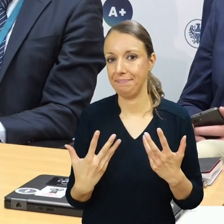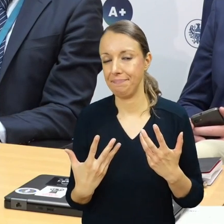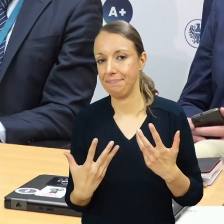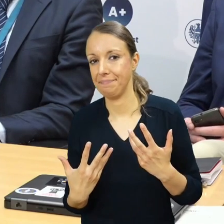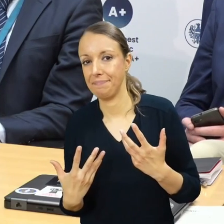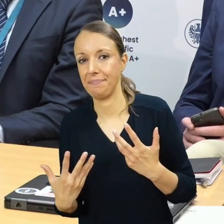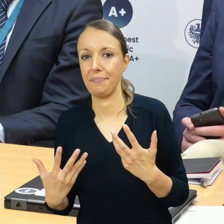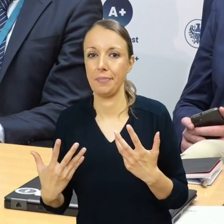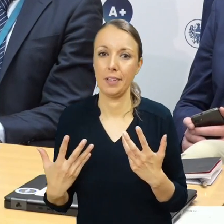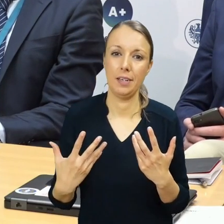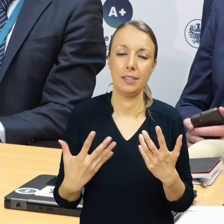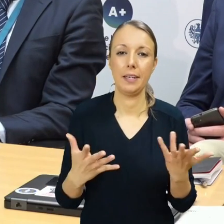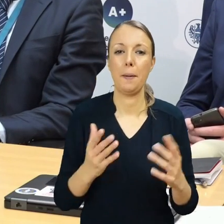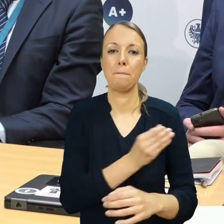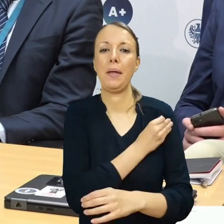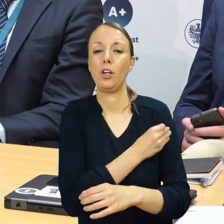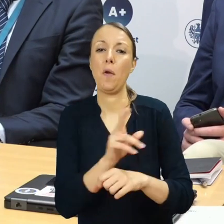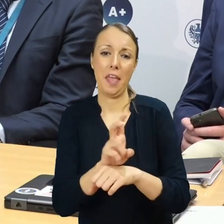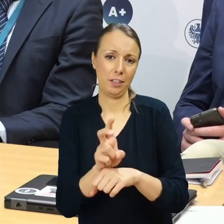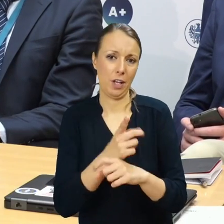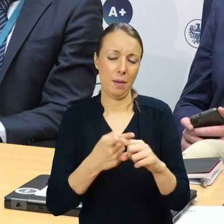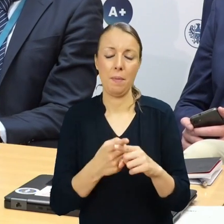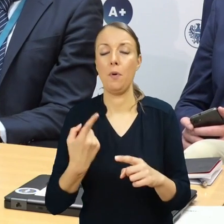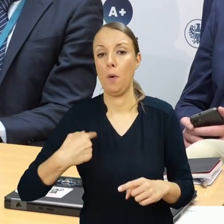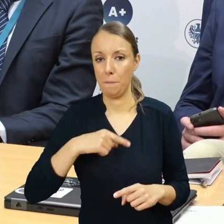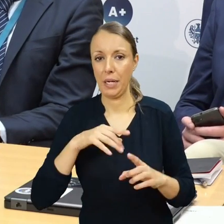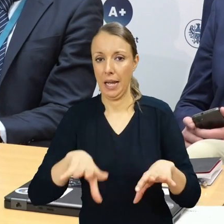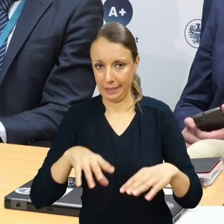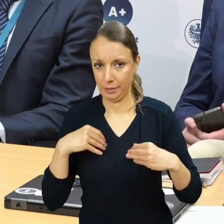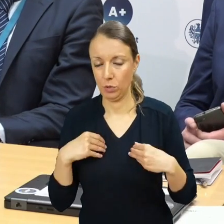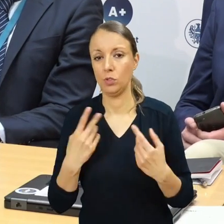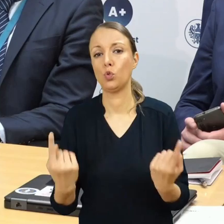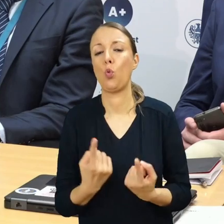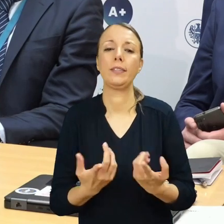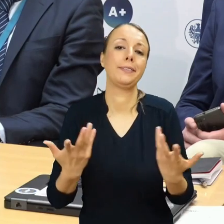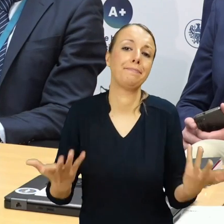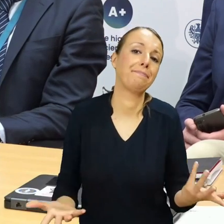czynności materialno-technicznej. Akceptowaliśmy taką sytuację, że tutaj